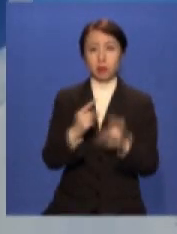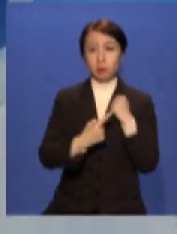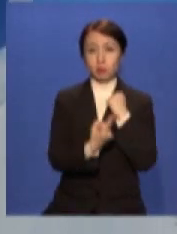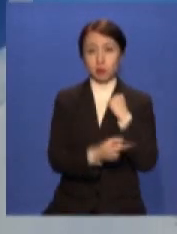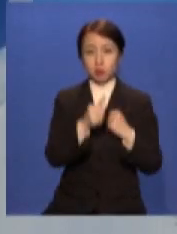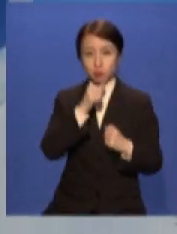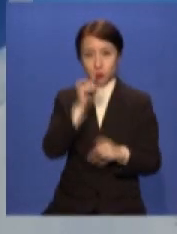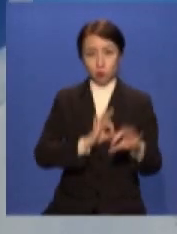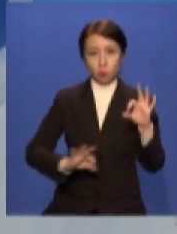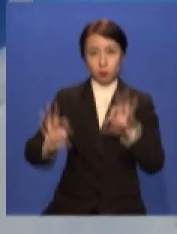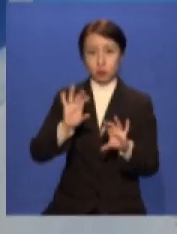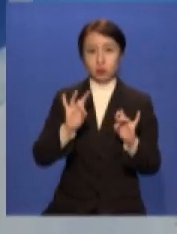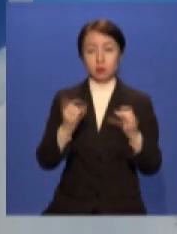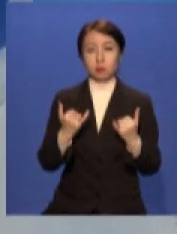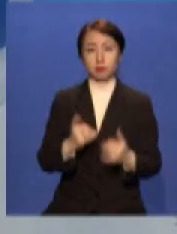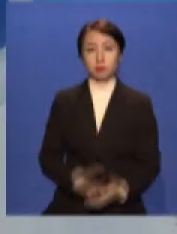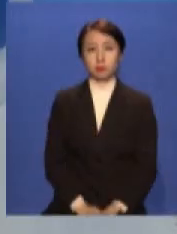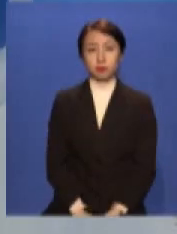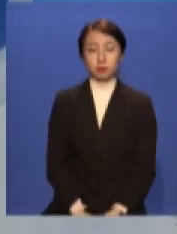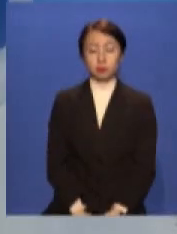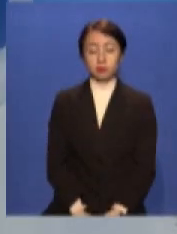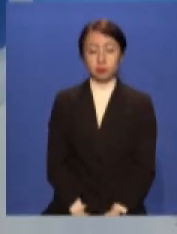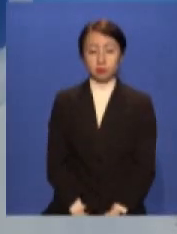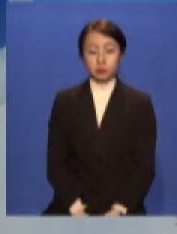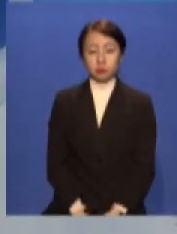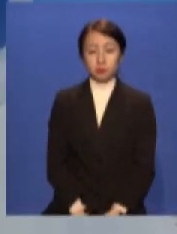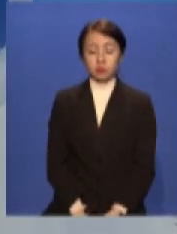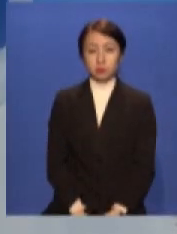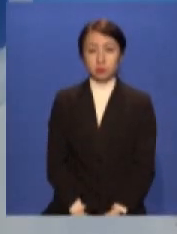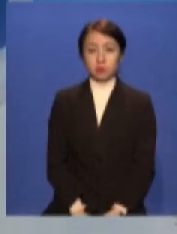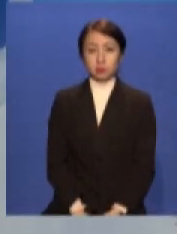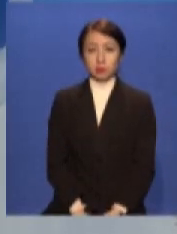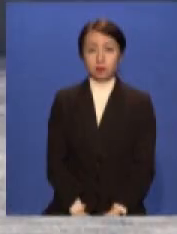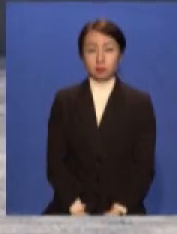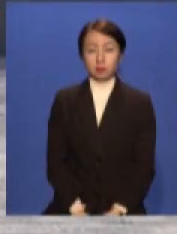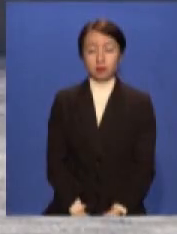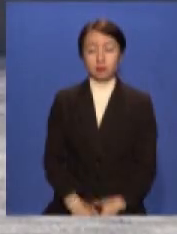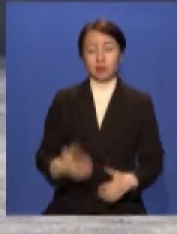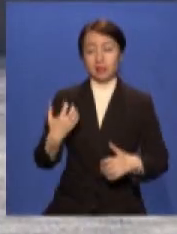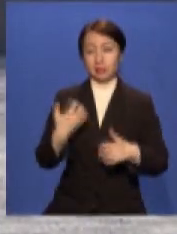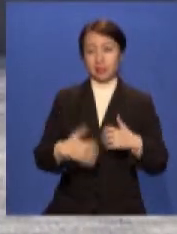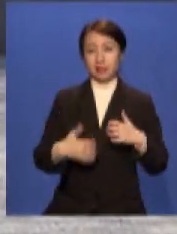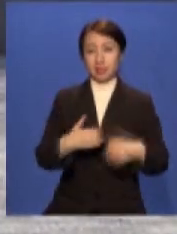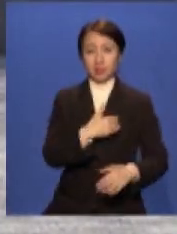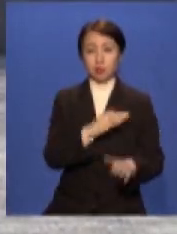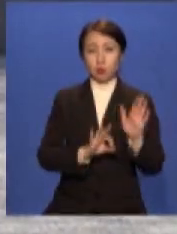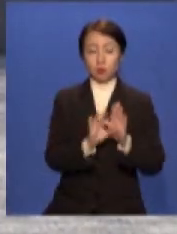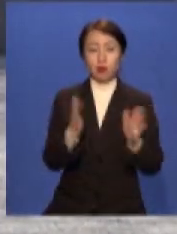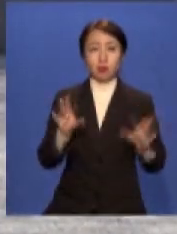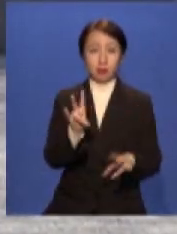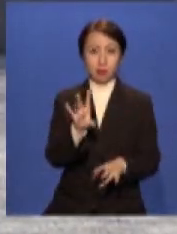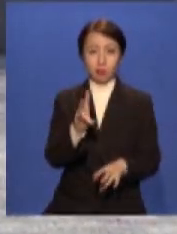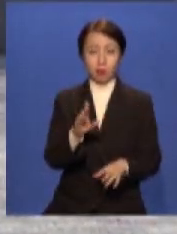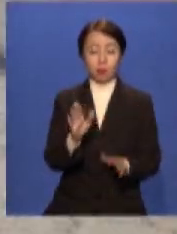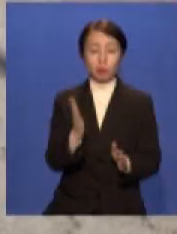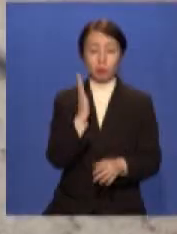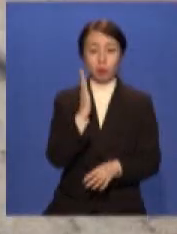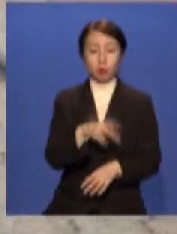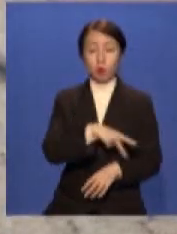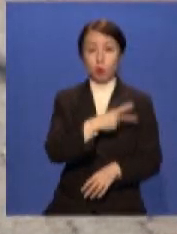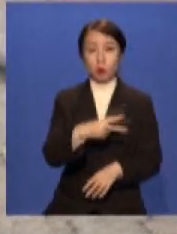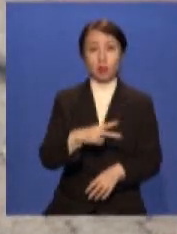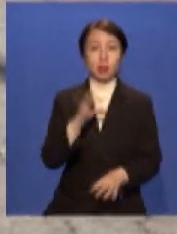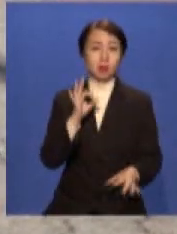последнем месяце осени расскажет Адилия Кушекова. Средняя температура воздуха в ноябре, по прогнозам, будет